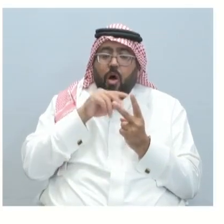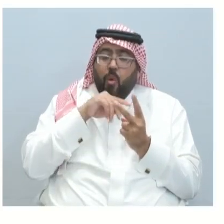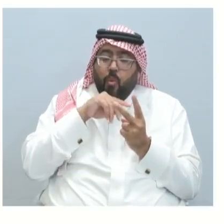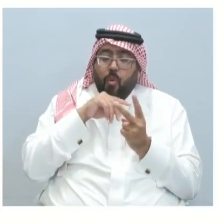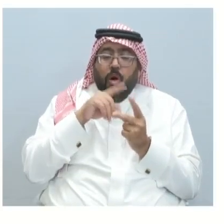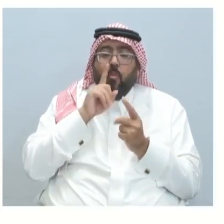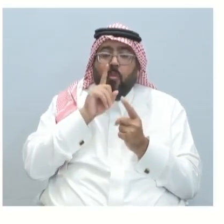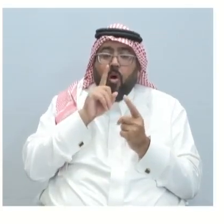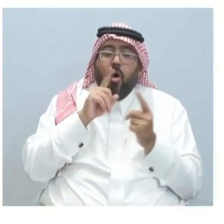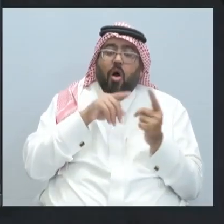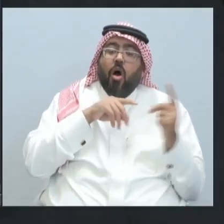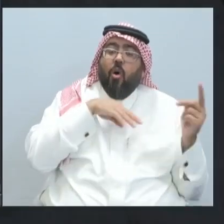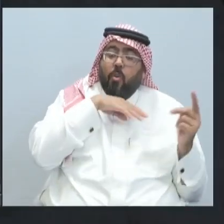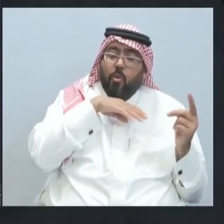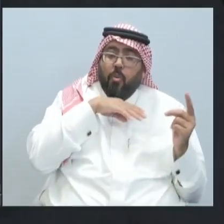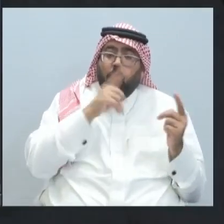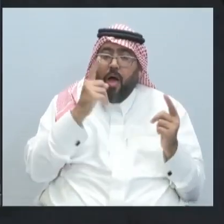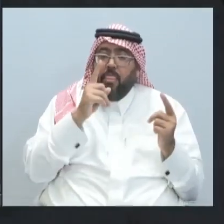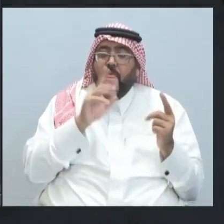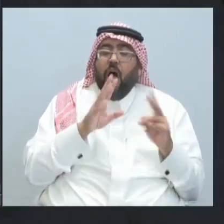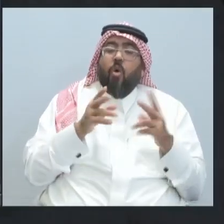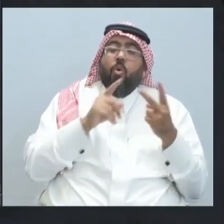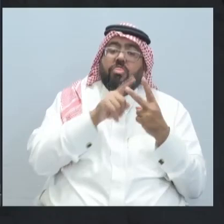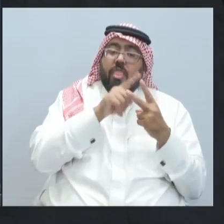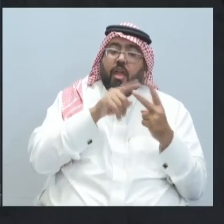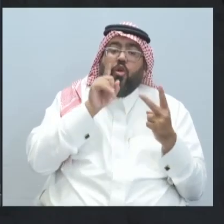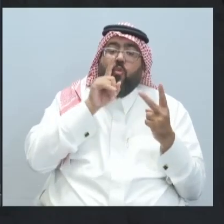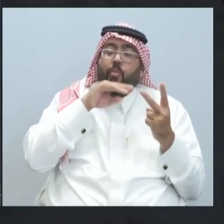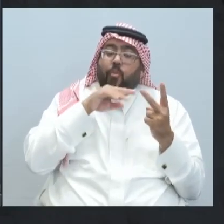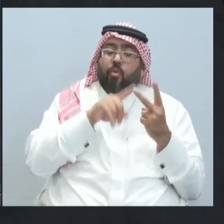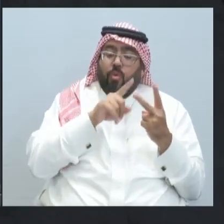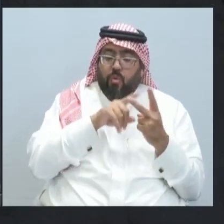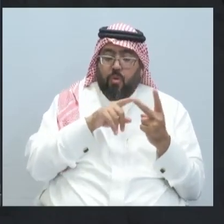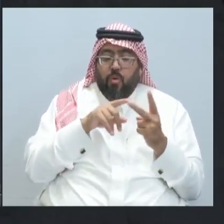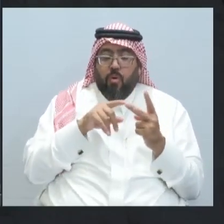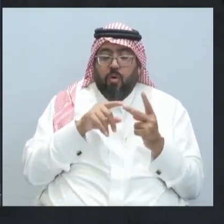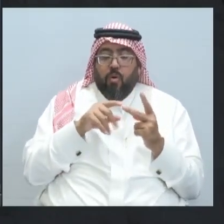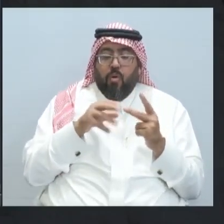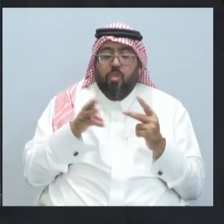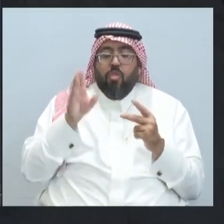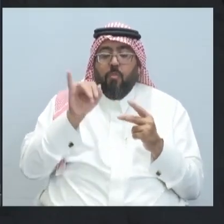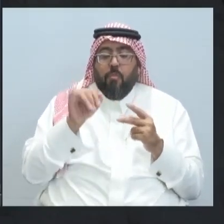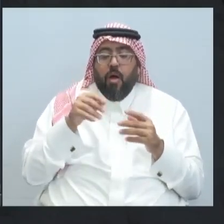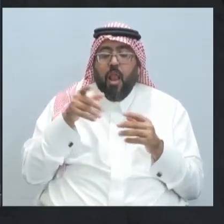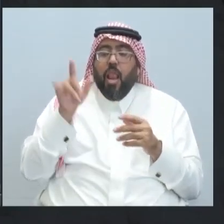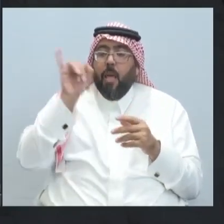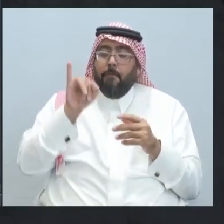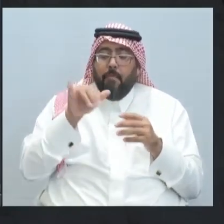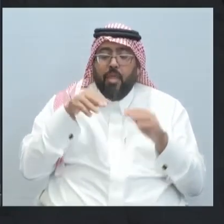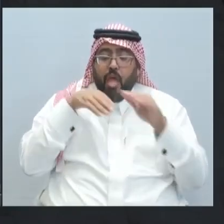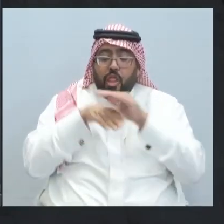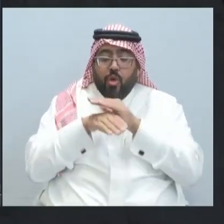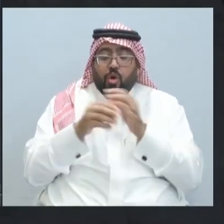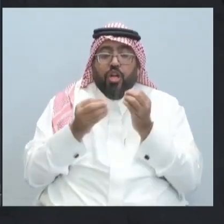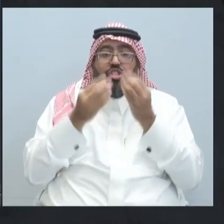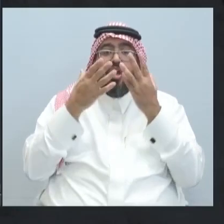هريره عن اسمه عن شيء من صفاته شيء من مناقبه شيء من اعماله سواء كان ذلك